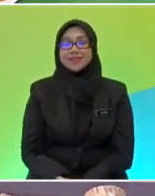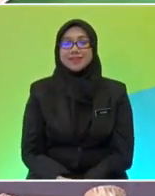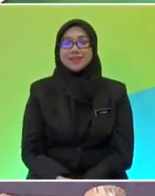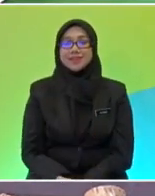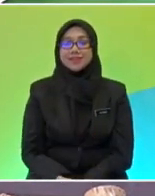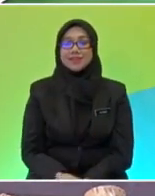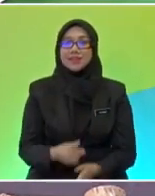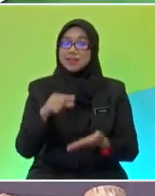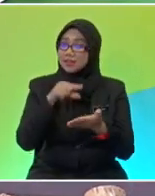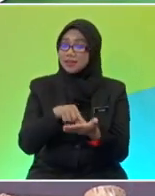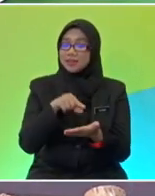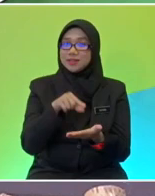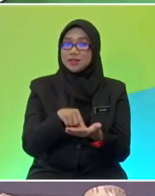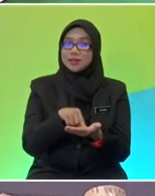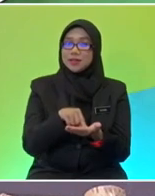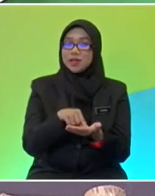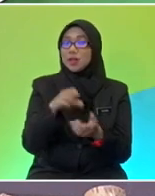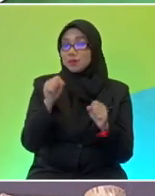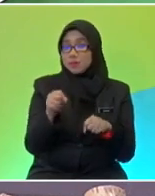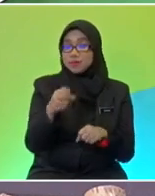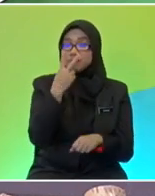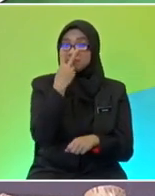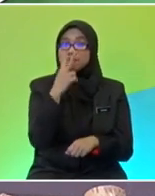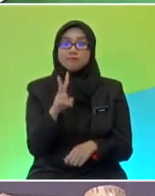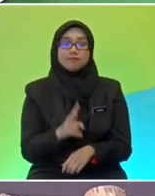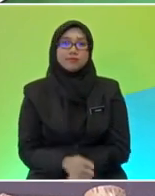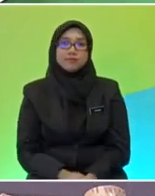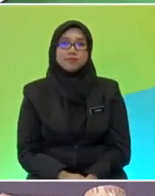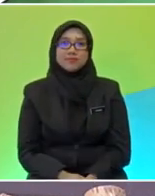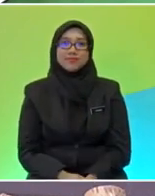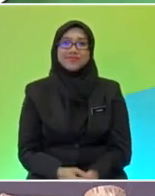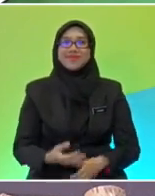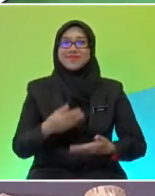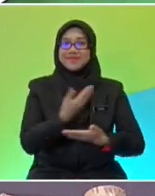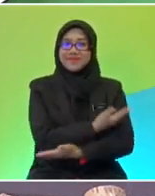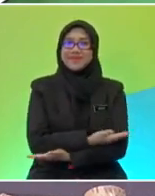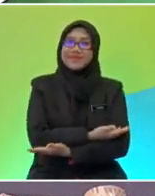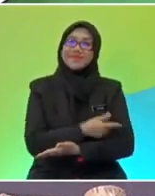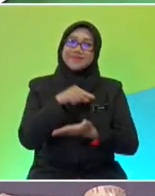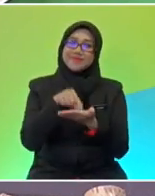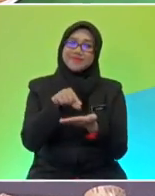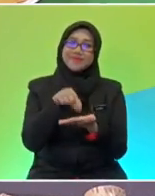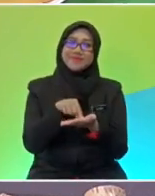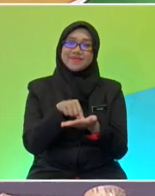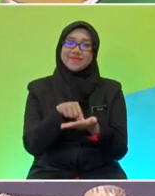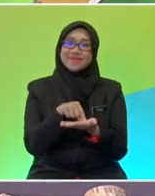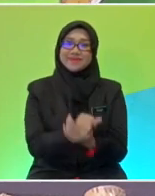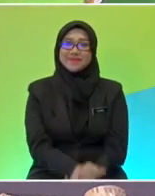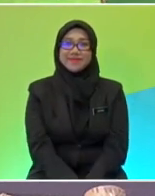ayam kita beli nampak akan kita akan beli lihat anak ayam kita kan anak ayam